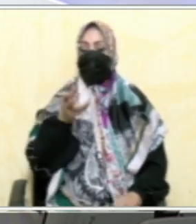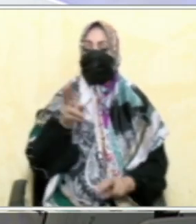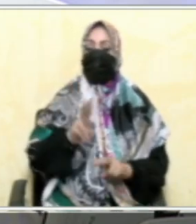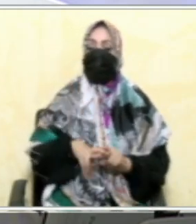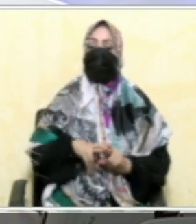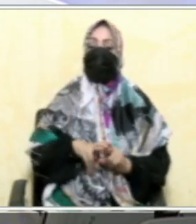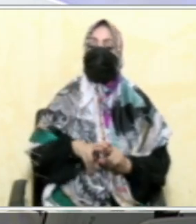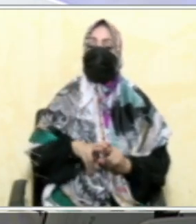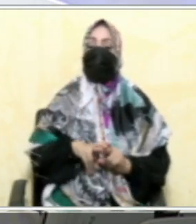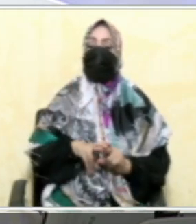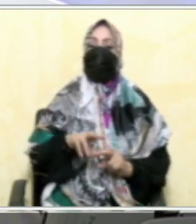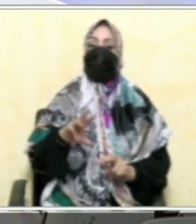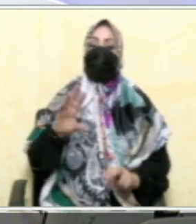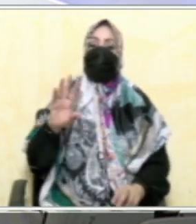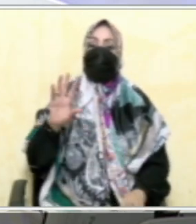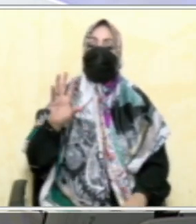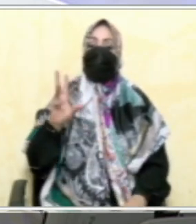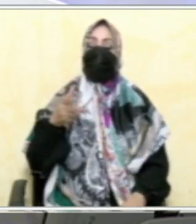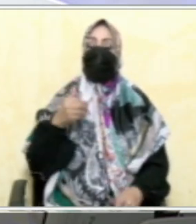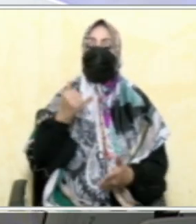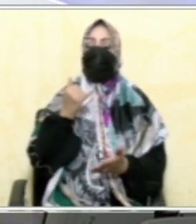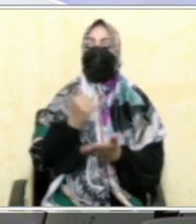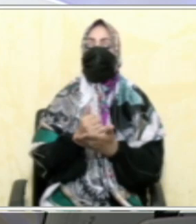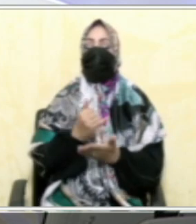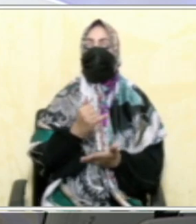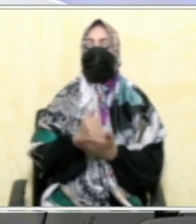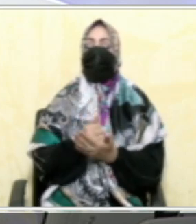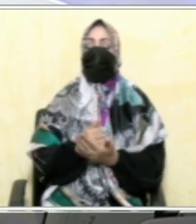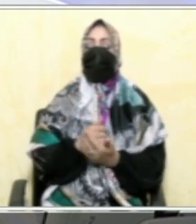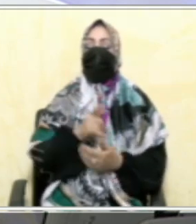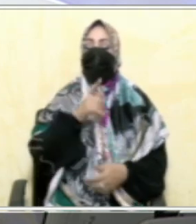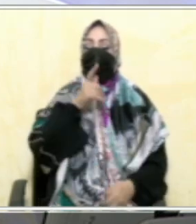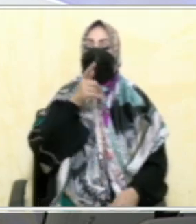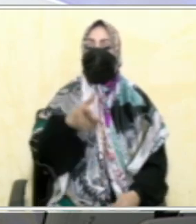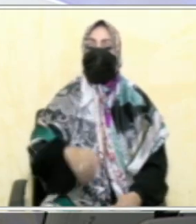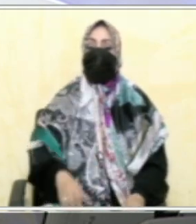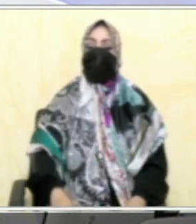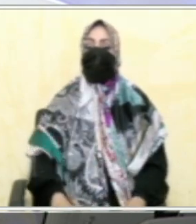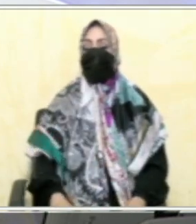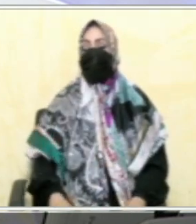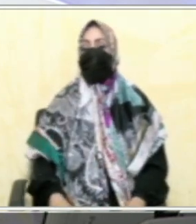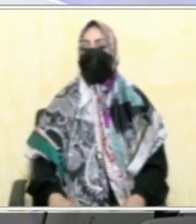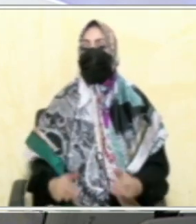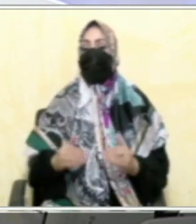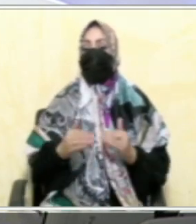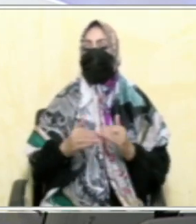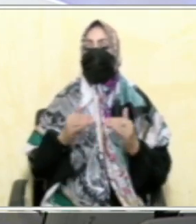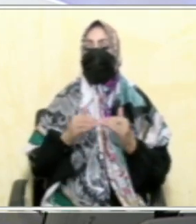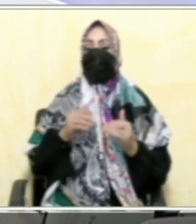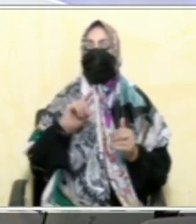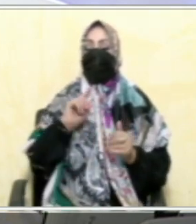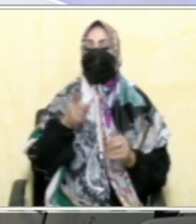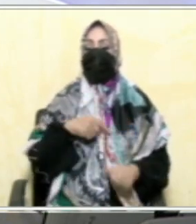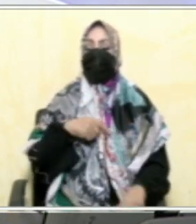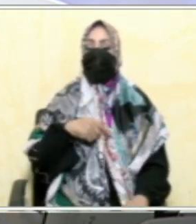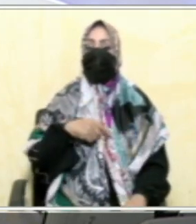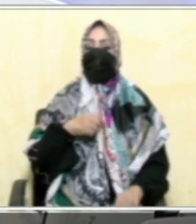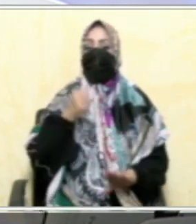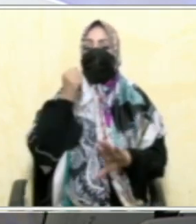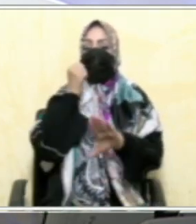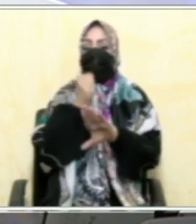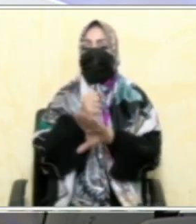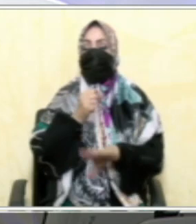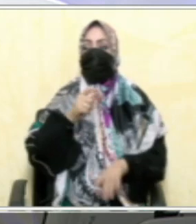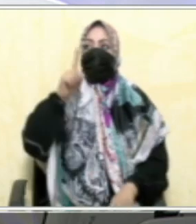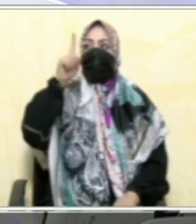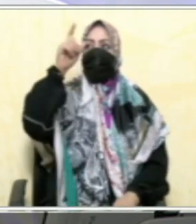الذين آمنوا لا تخونوا الله والرسول وتخونوا أماناتكم وأنتم تعلمون. والنبي صلى الله عليه وسلم يقول: